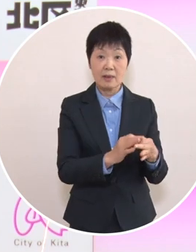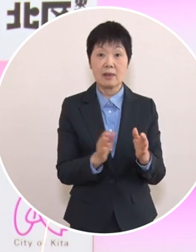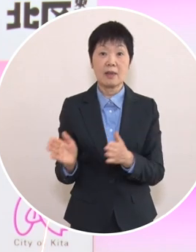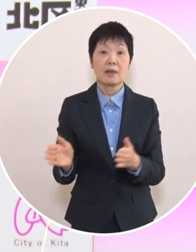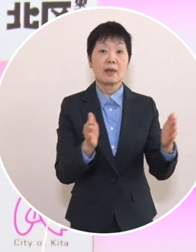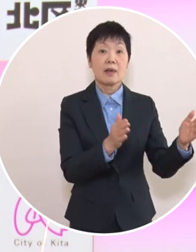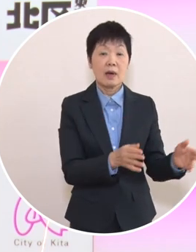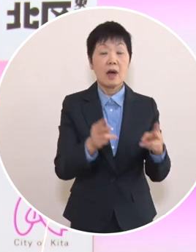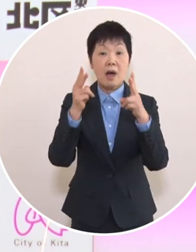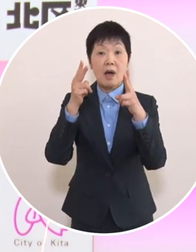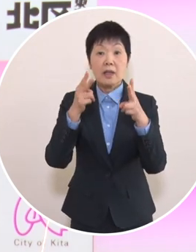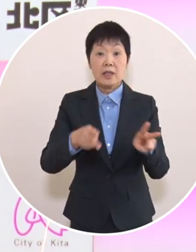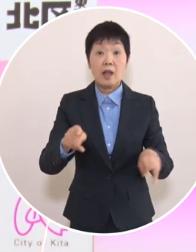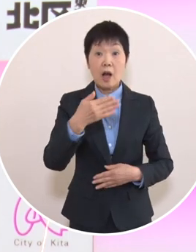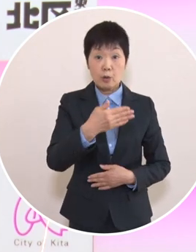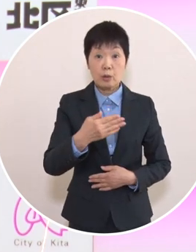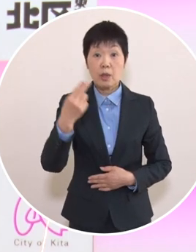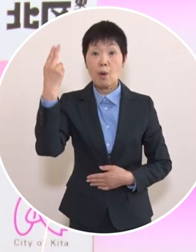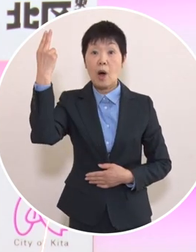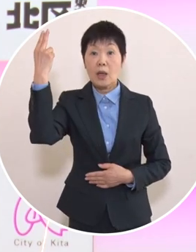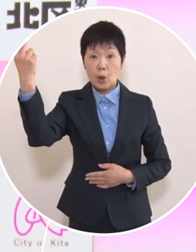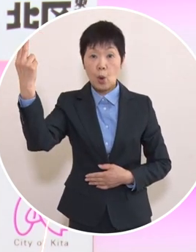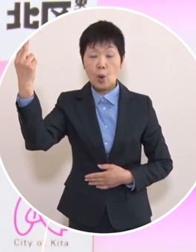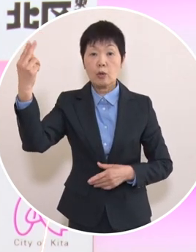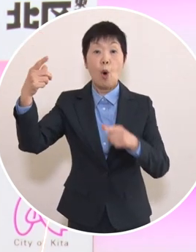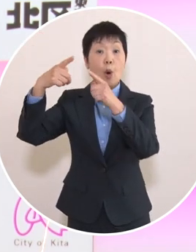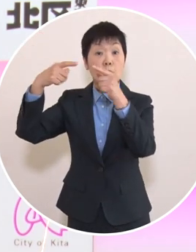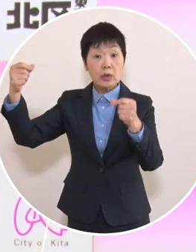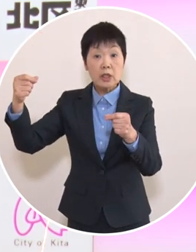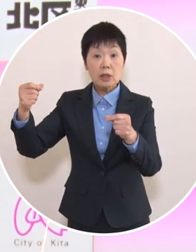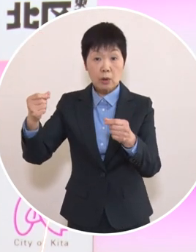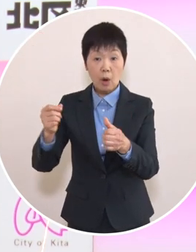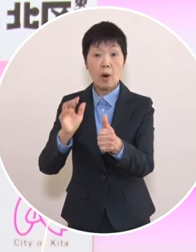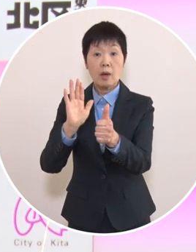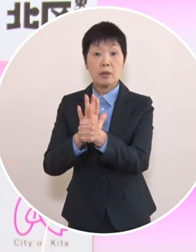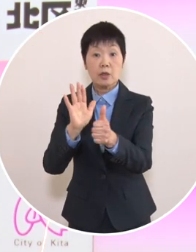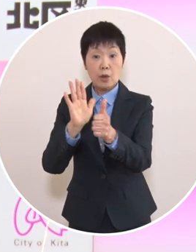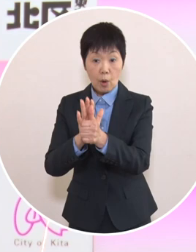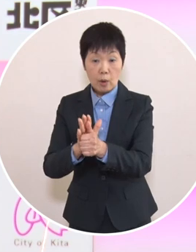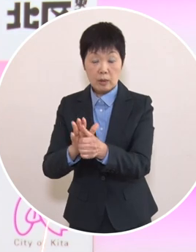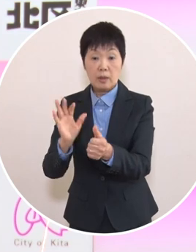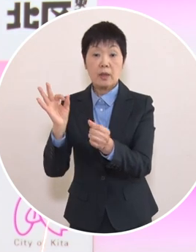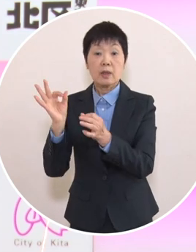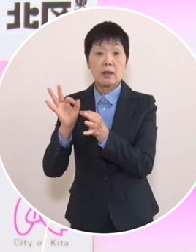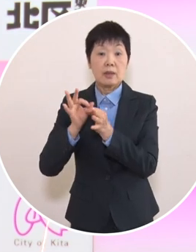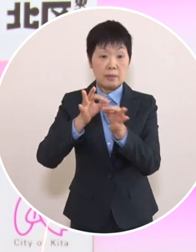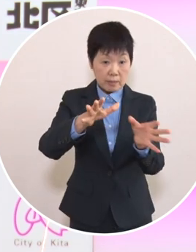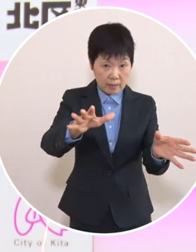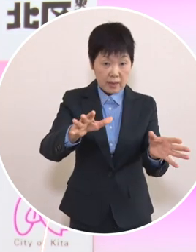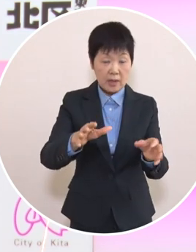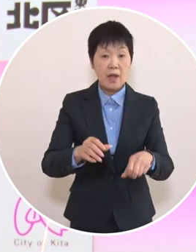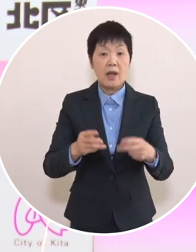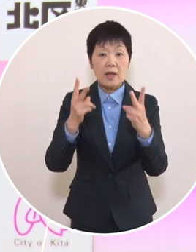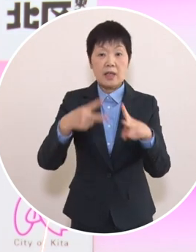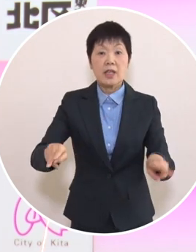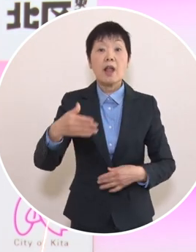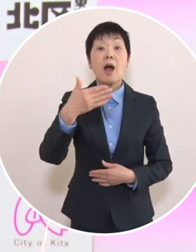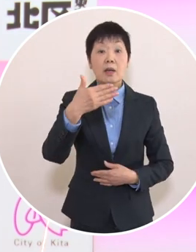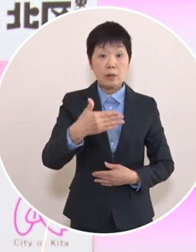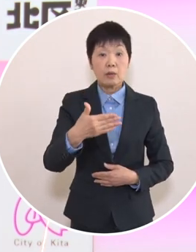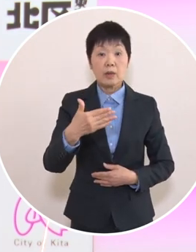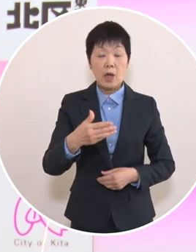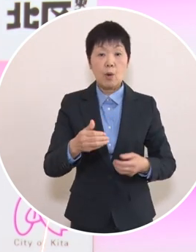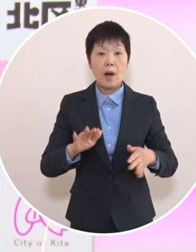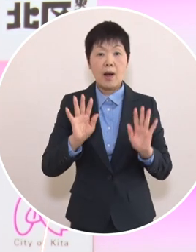国との各種給付記事業に合わせて新生児臨時特別給付金を